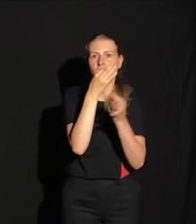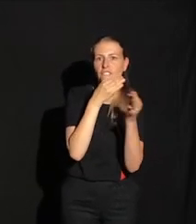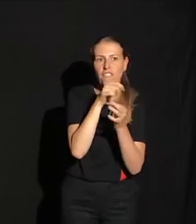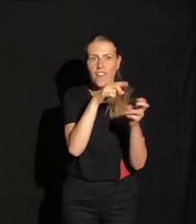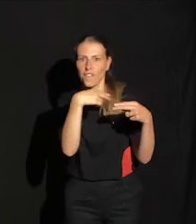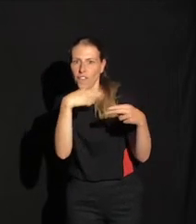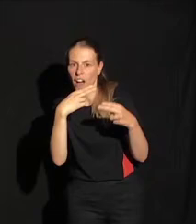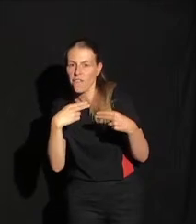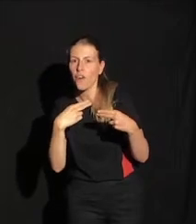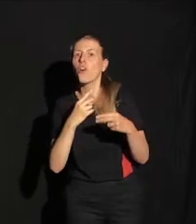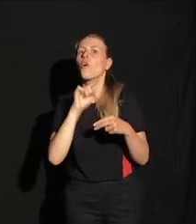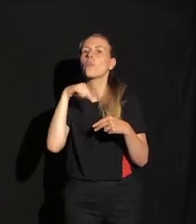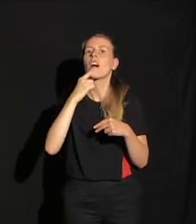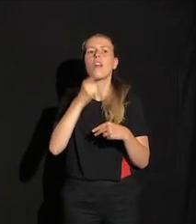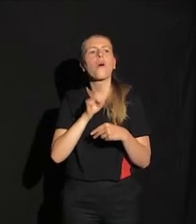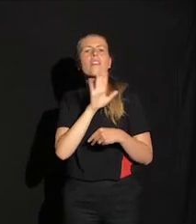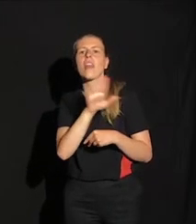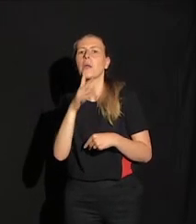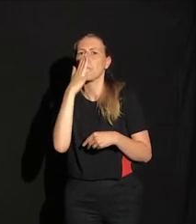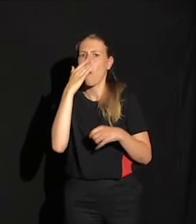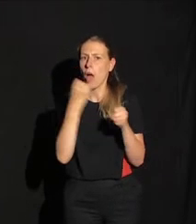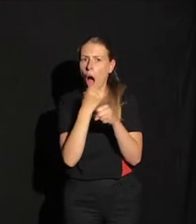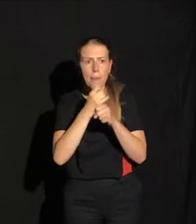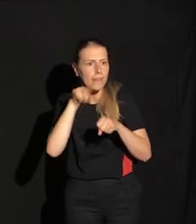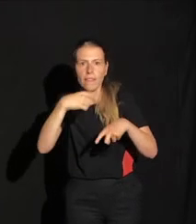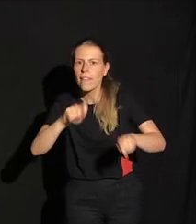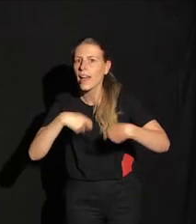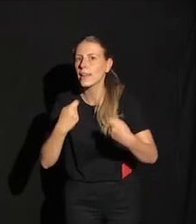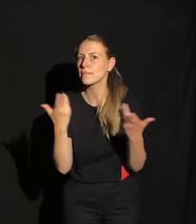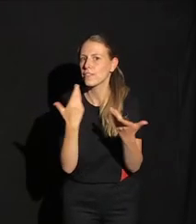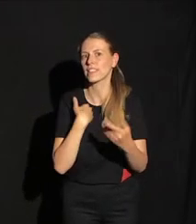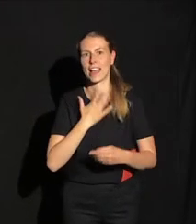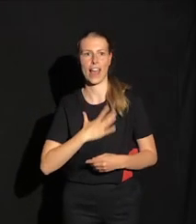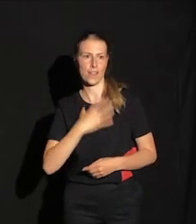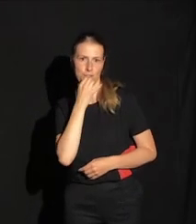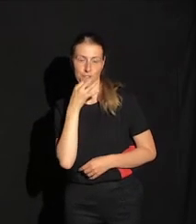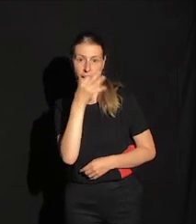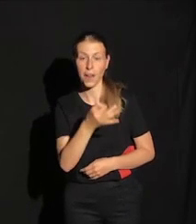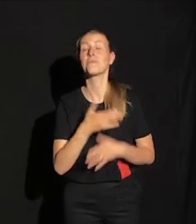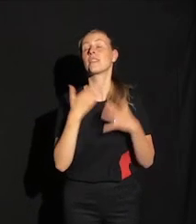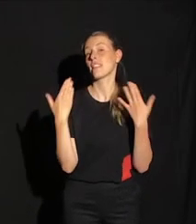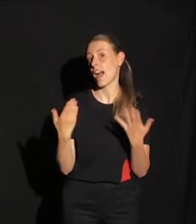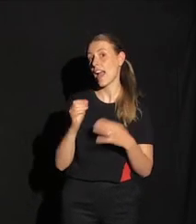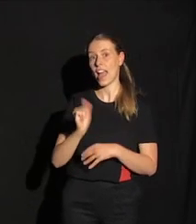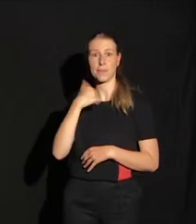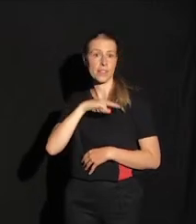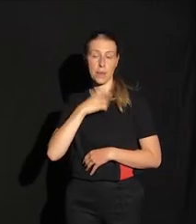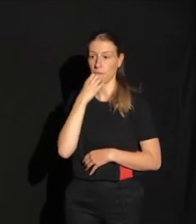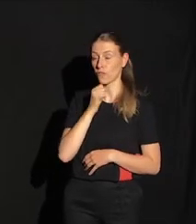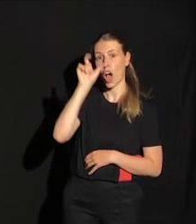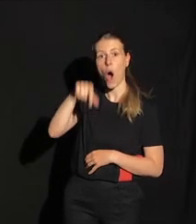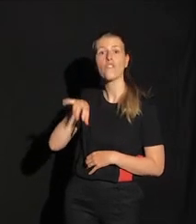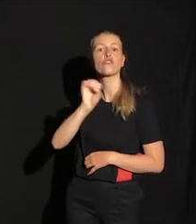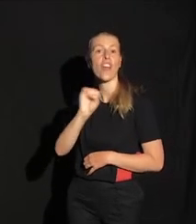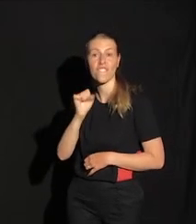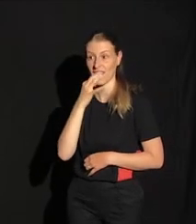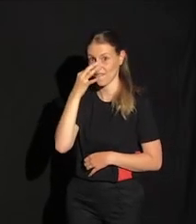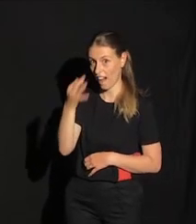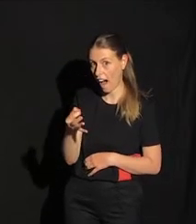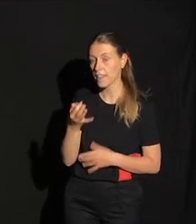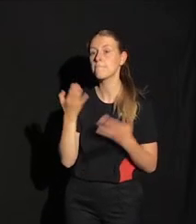da letztendlich dann auch draus geworden ist. Ja, ich habe erst mal eine Frage an Stefan. Wir haben ja jetzt